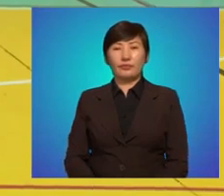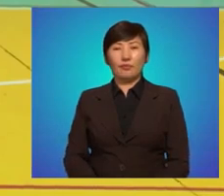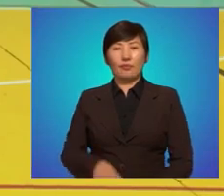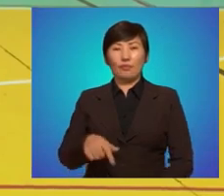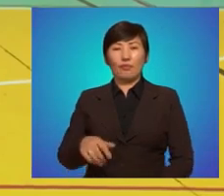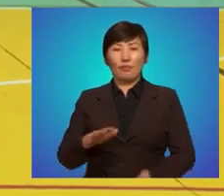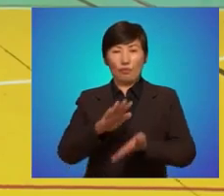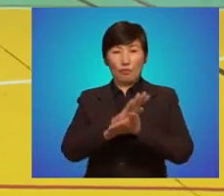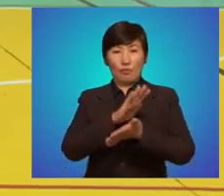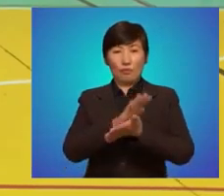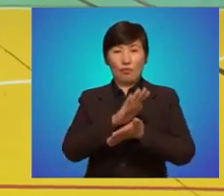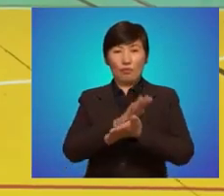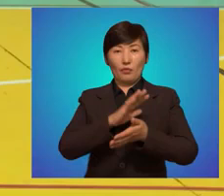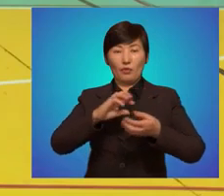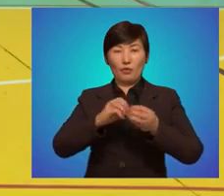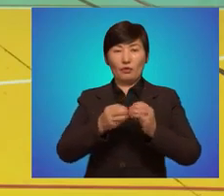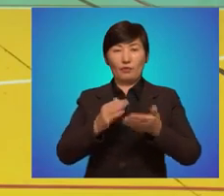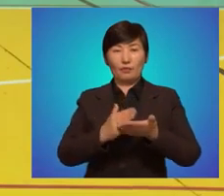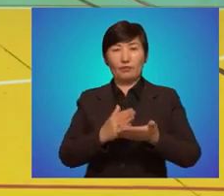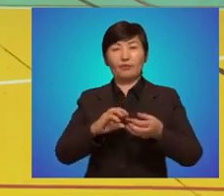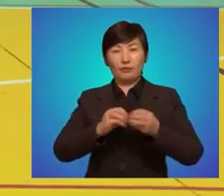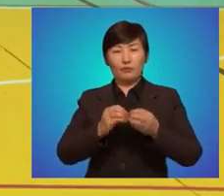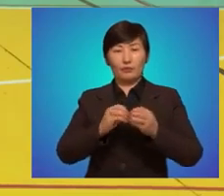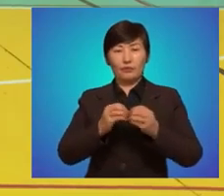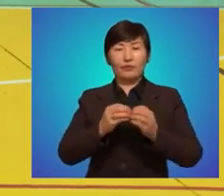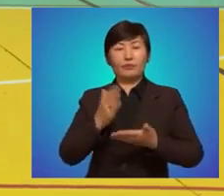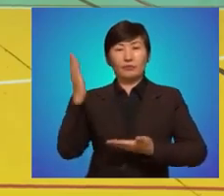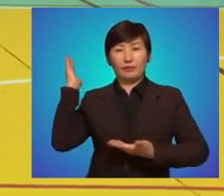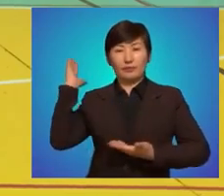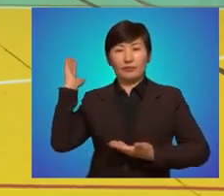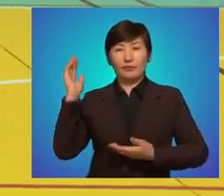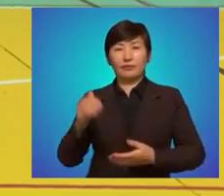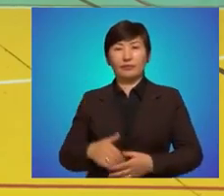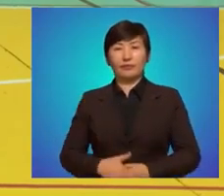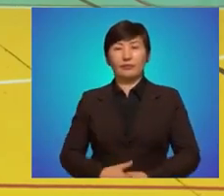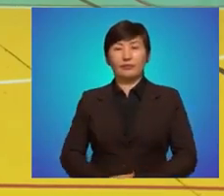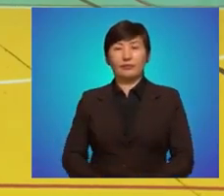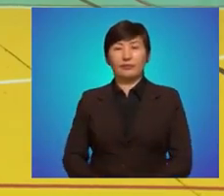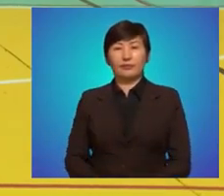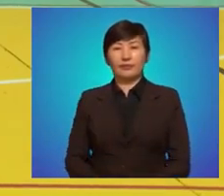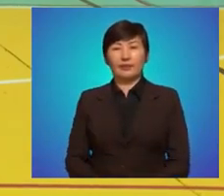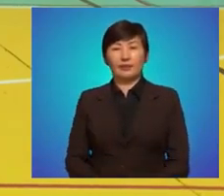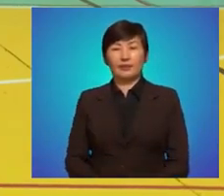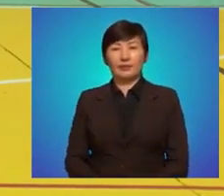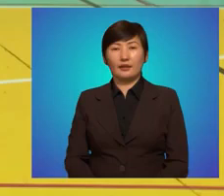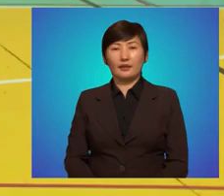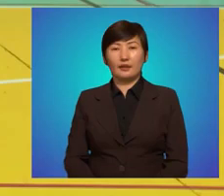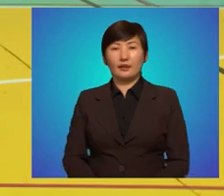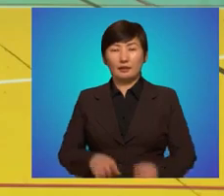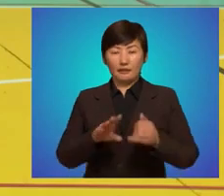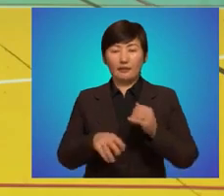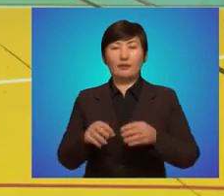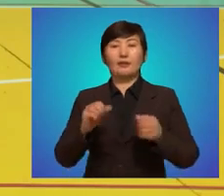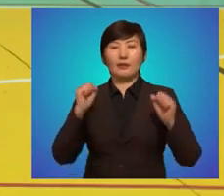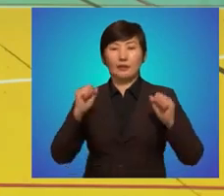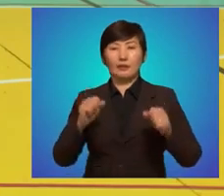темптэй хийж гүйцэтгэе. 1 2 3 4 5 6 7 8. За дараагийн дасгалыг